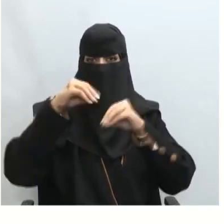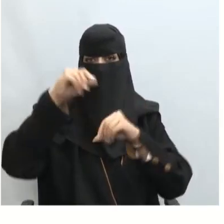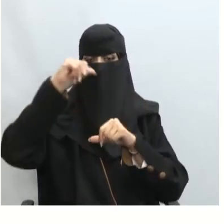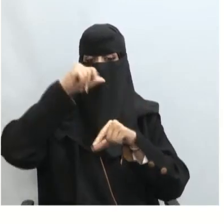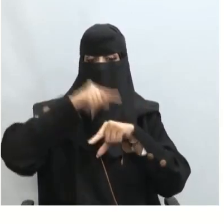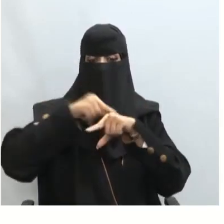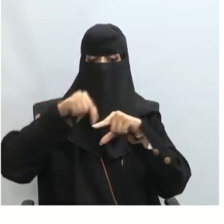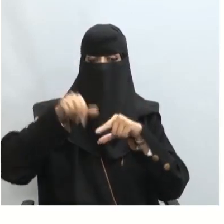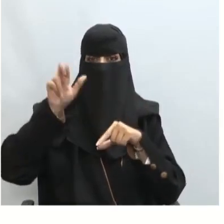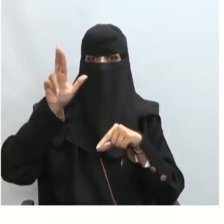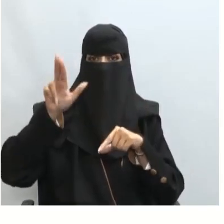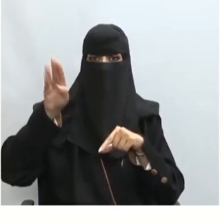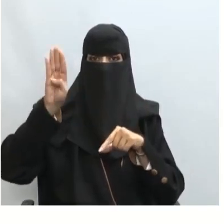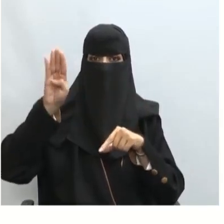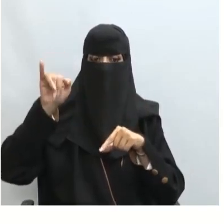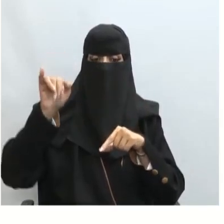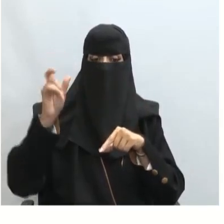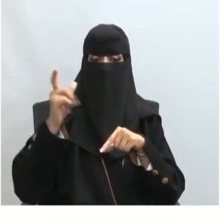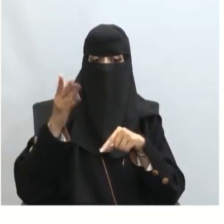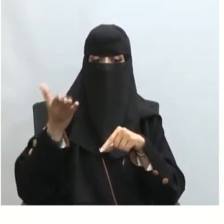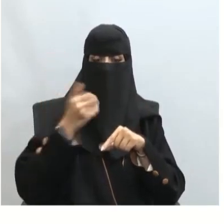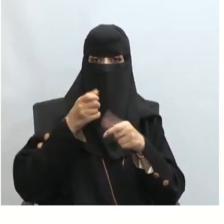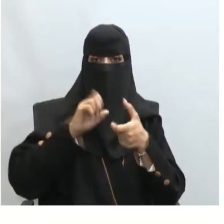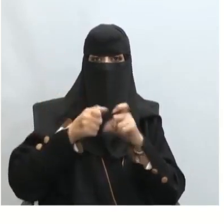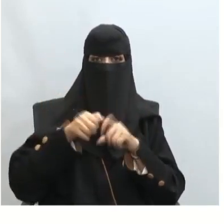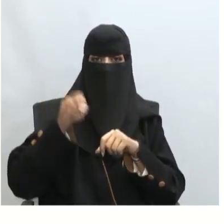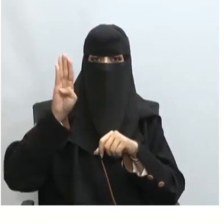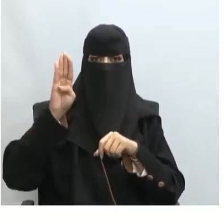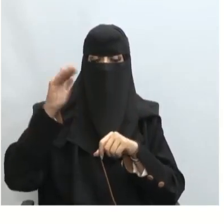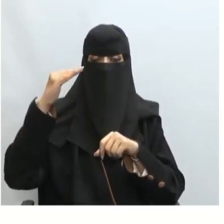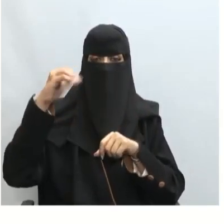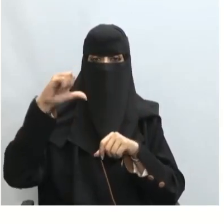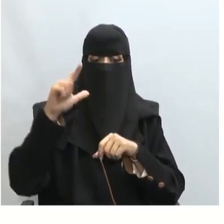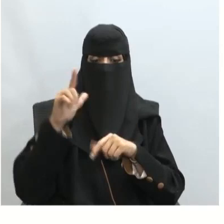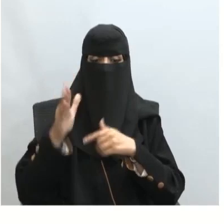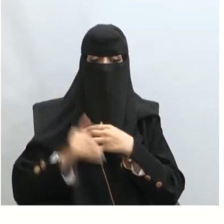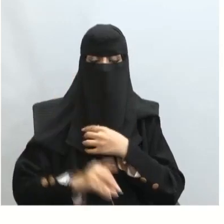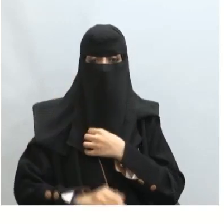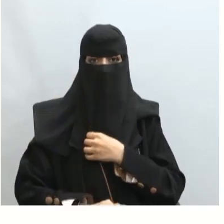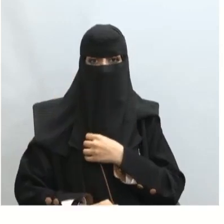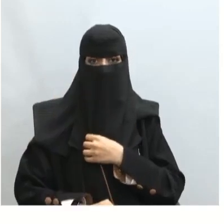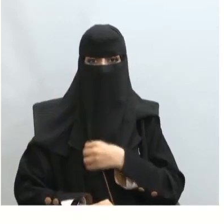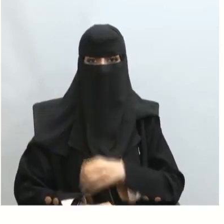اضافه ماء الى الكين وتكوين كحول